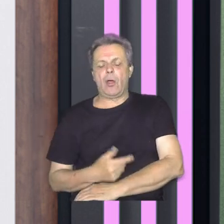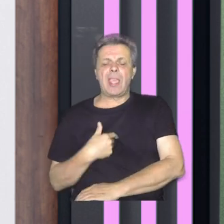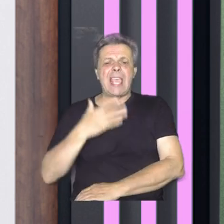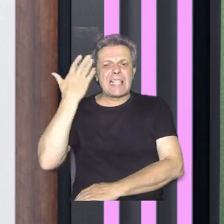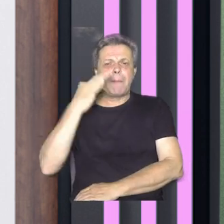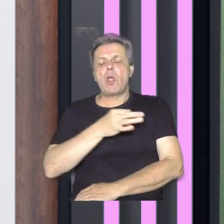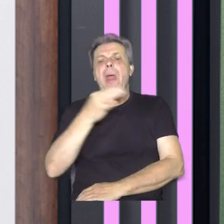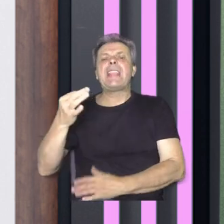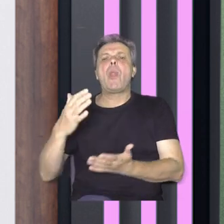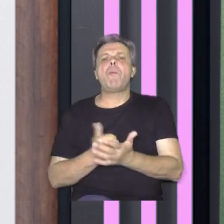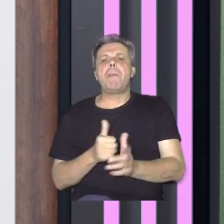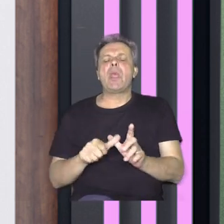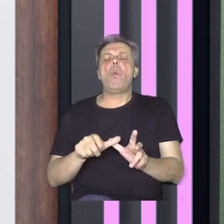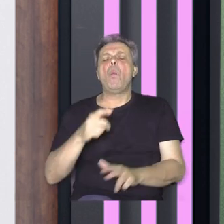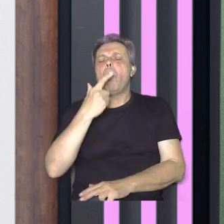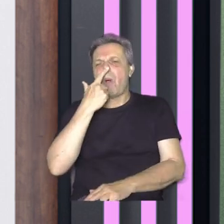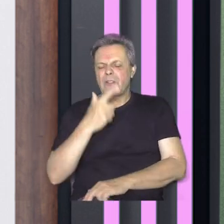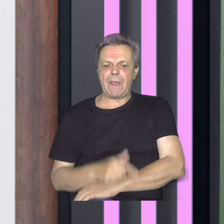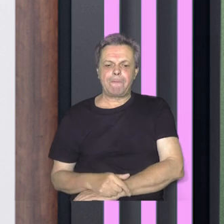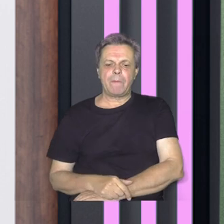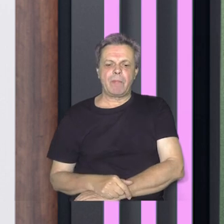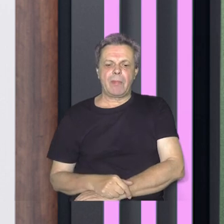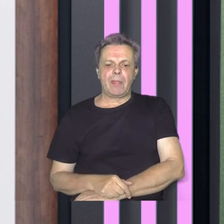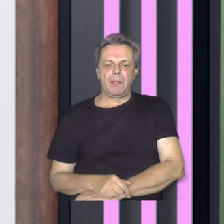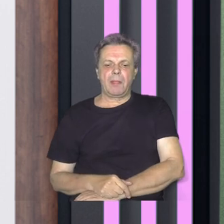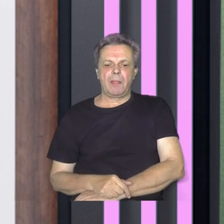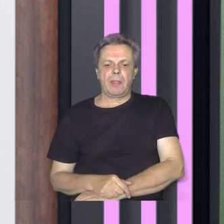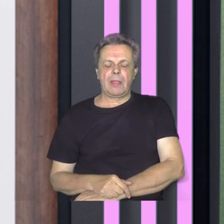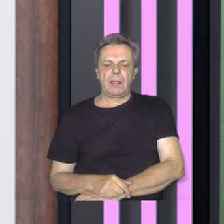Naime, ja sam bio na danu pobjede u Moskvi i